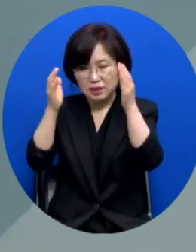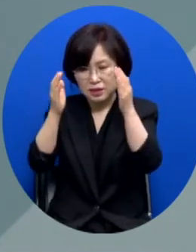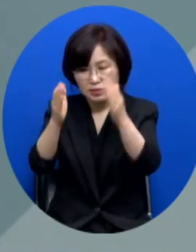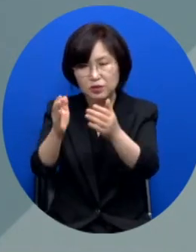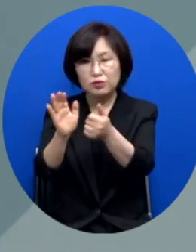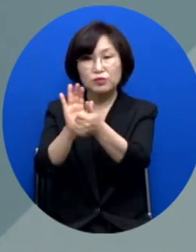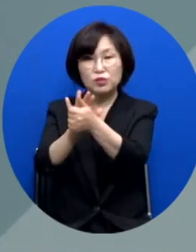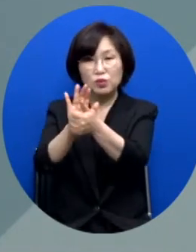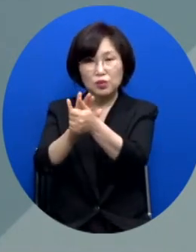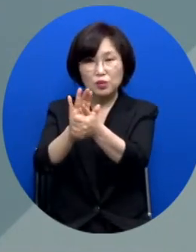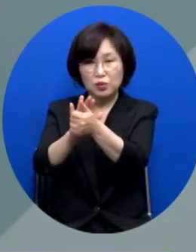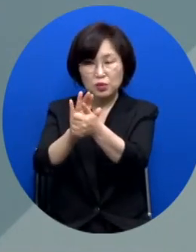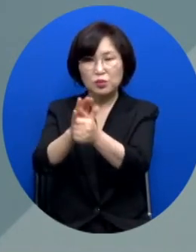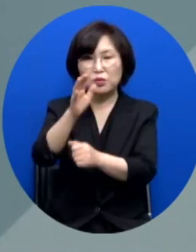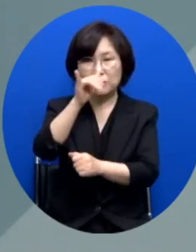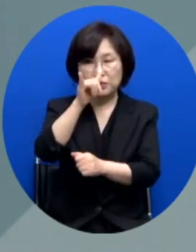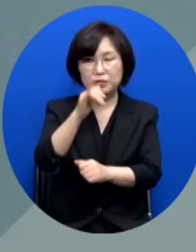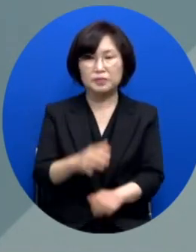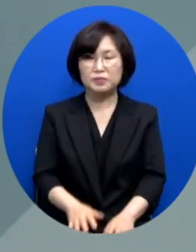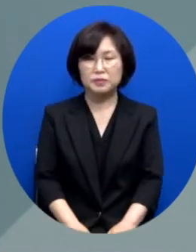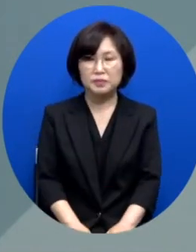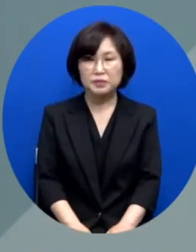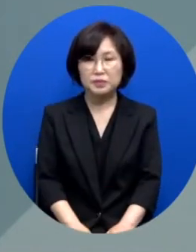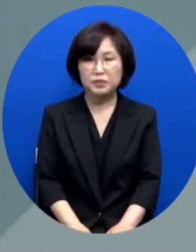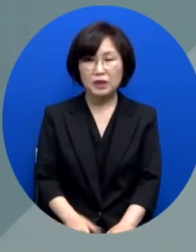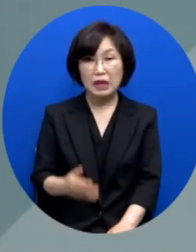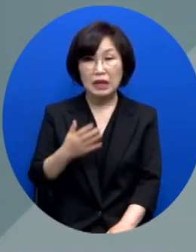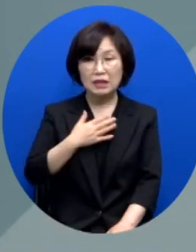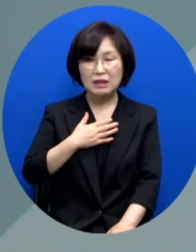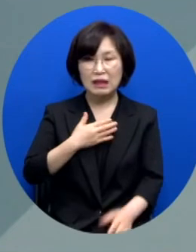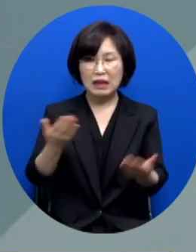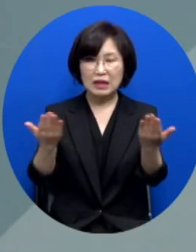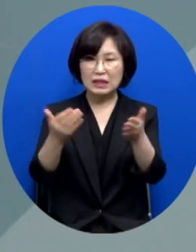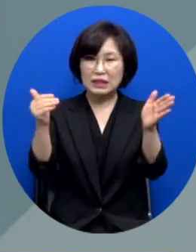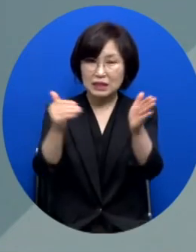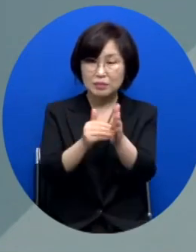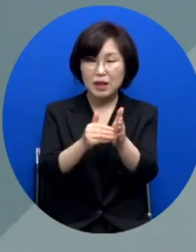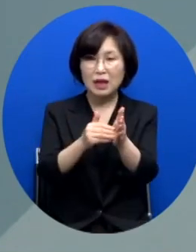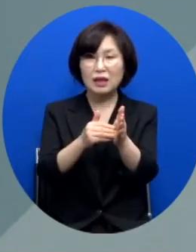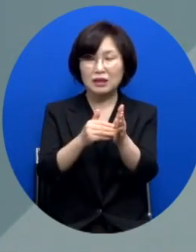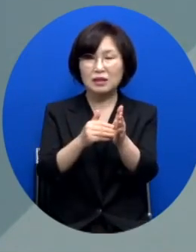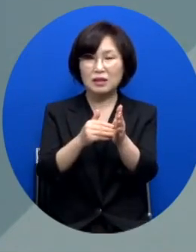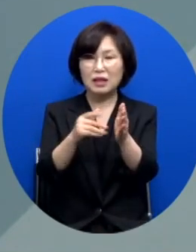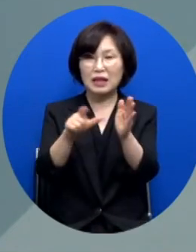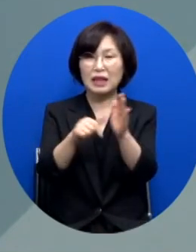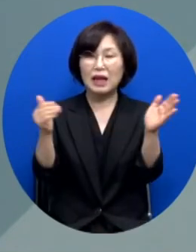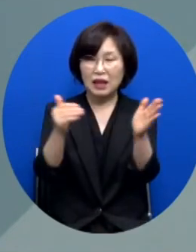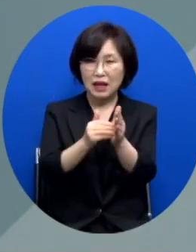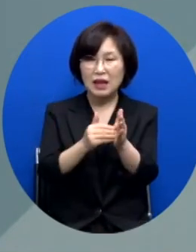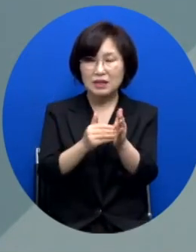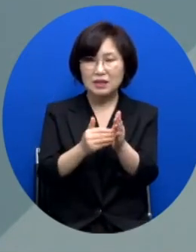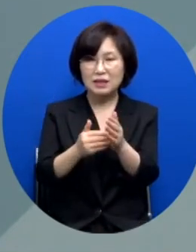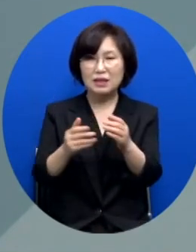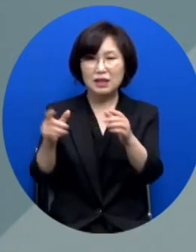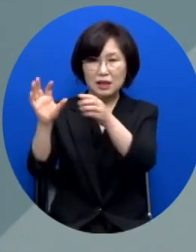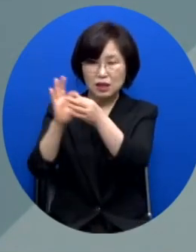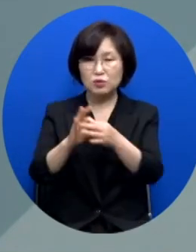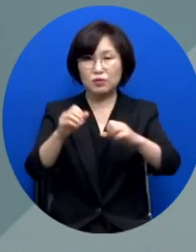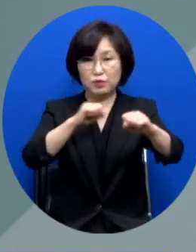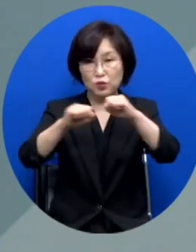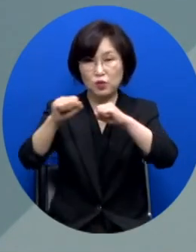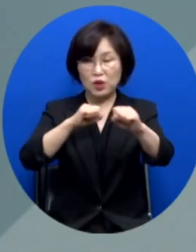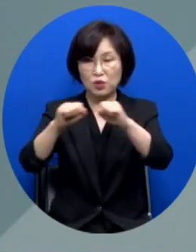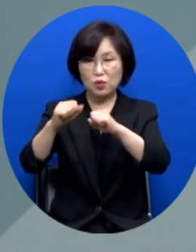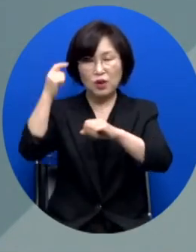사역을 해서 지금까지 해오고 있습니다. 제가 은퇴하는 날까지 뭐이 사역은 변함이 없고요. 그리고 많은